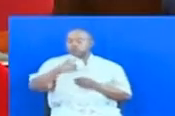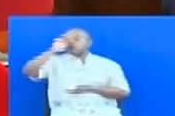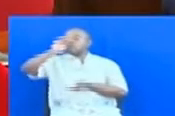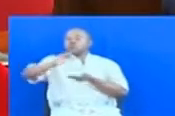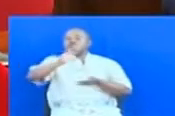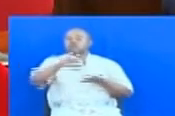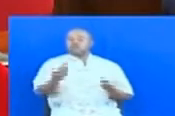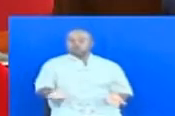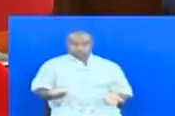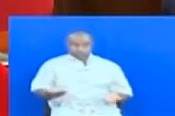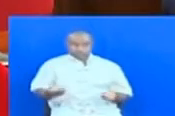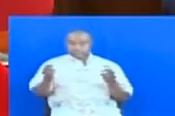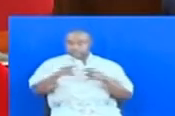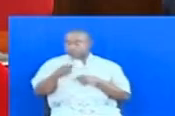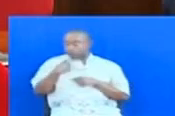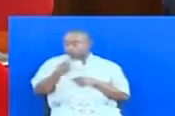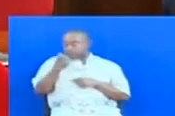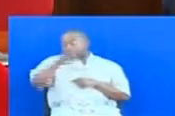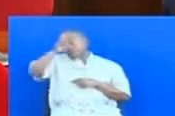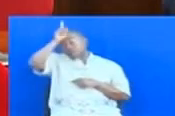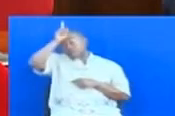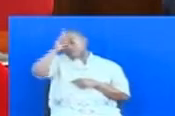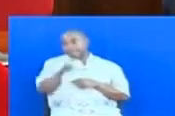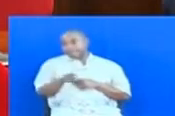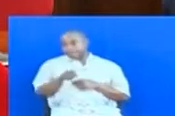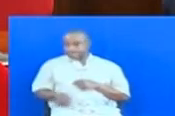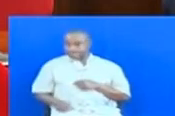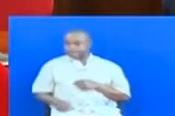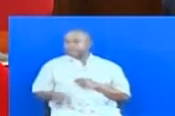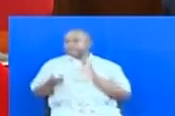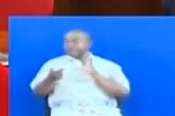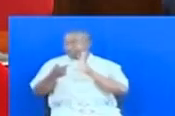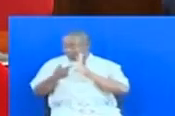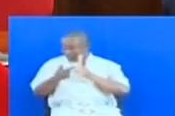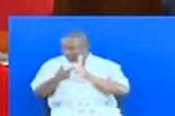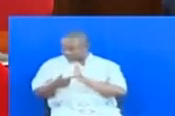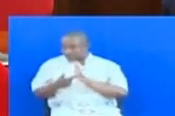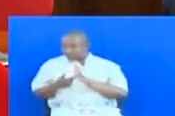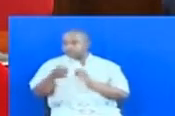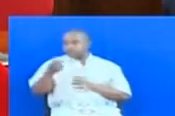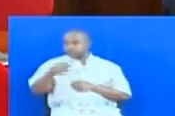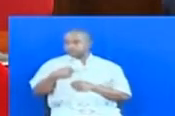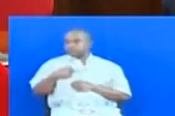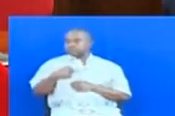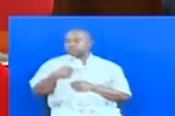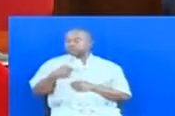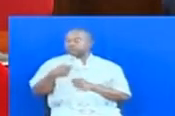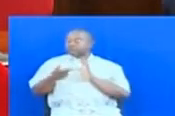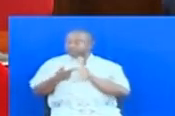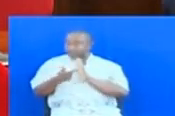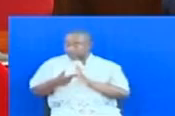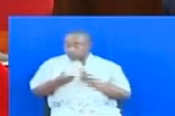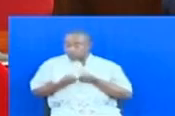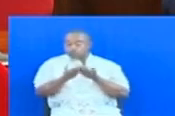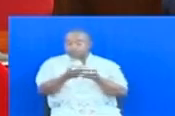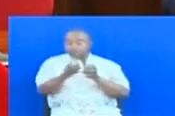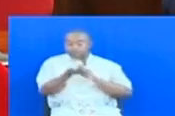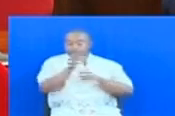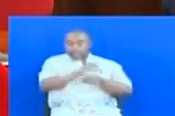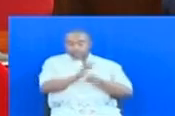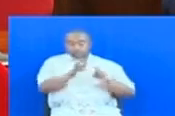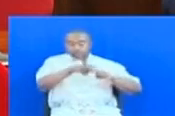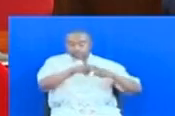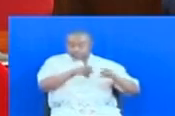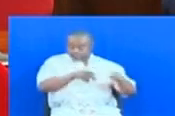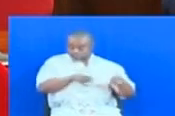alivyosema pale profesa pale mwanzoni kwamba unakwenda kumpa yani mhandisi mshauri na